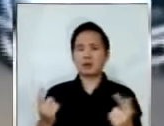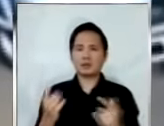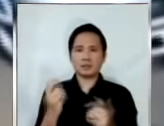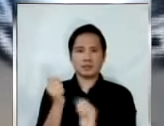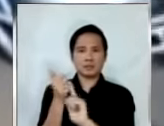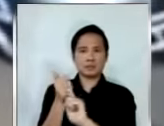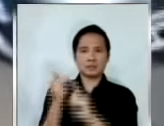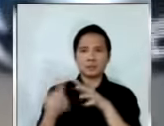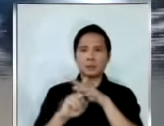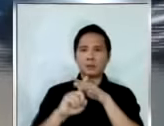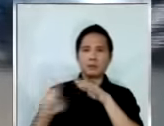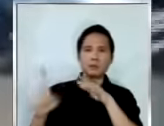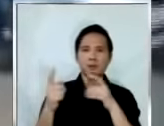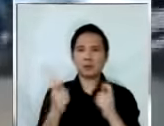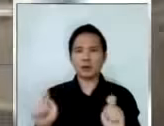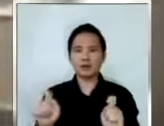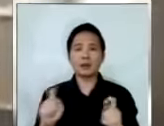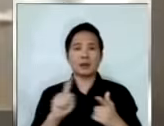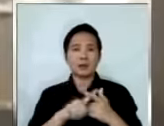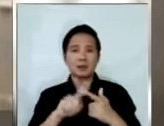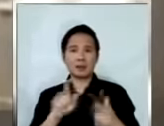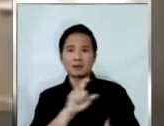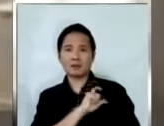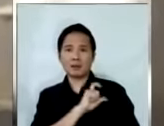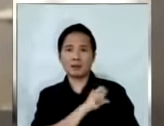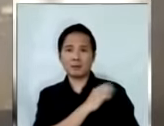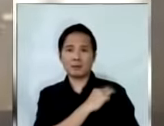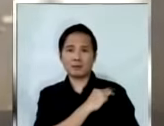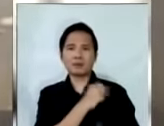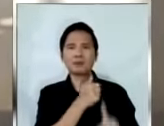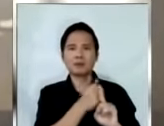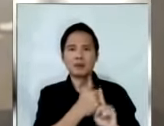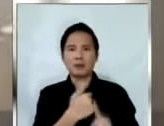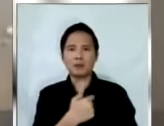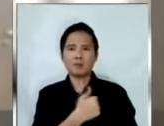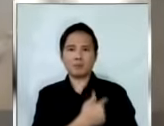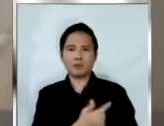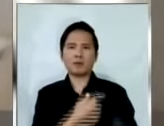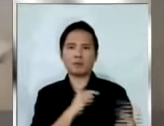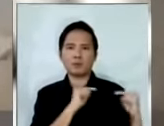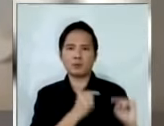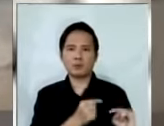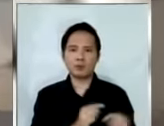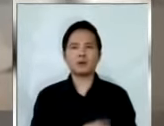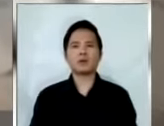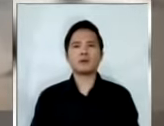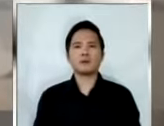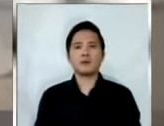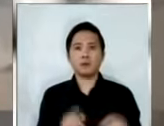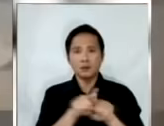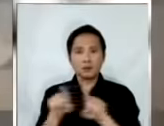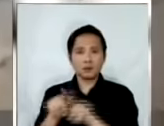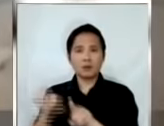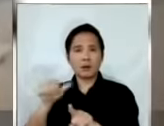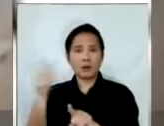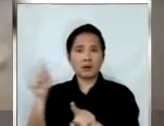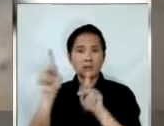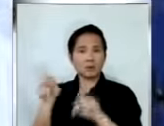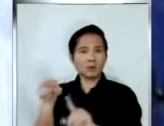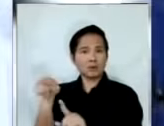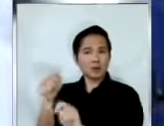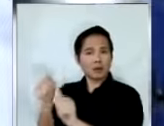tinamaan si Police Corporal Alan Baltazar. Hinabol ng isa pang pulis na kasama ni Lieutenant Merad ng suspect at dito niya ito